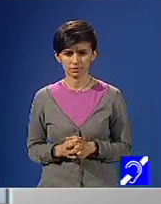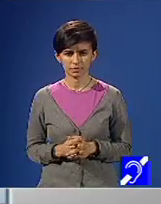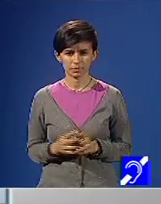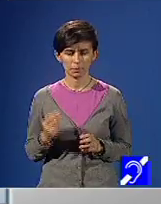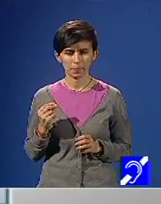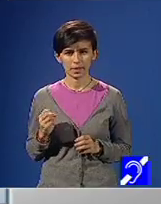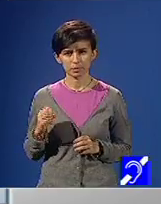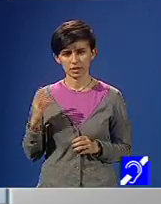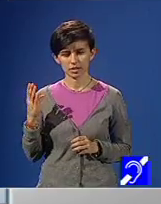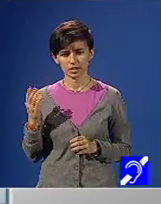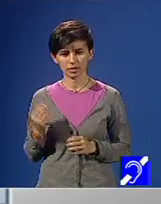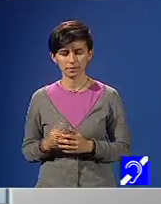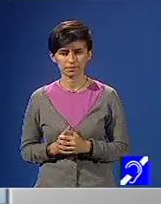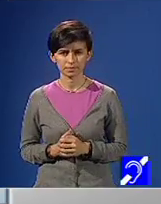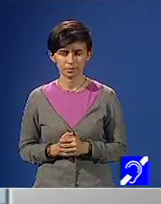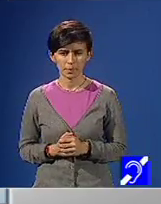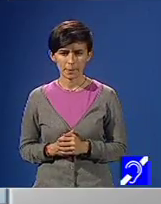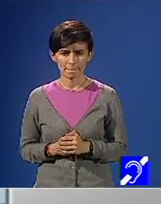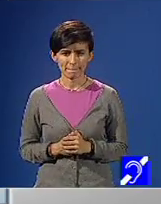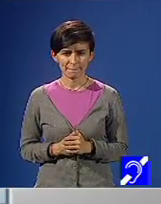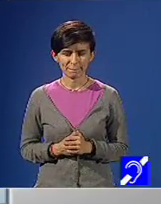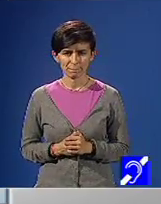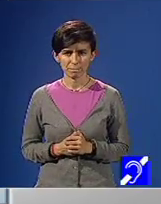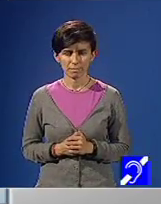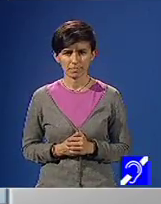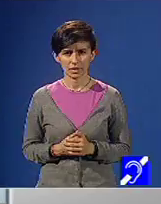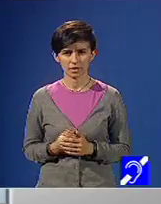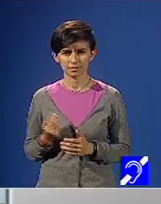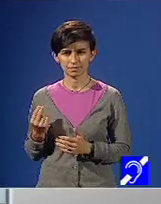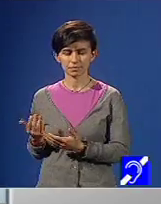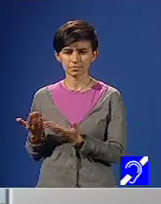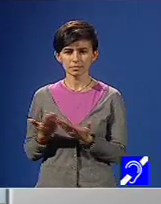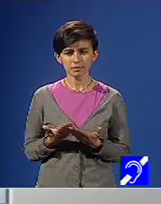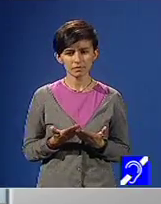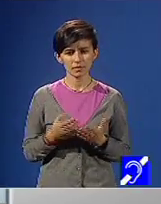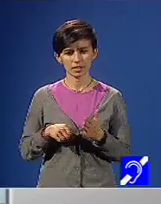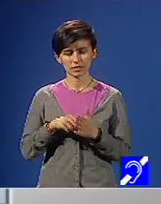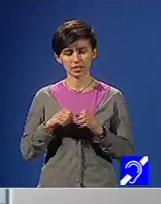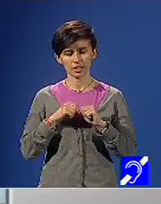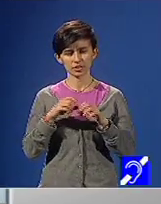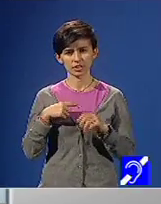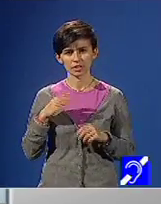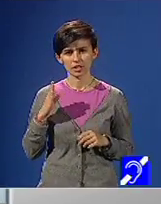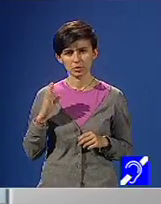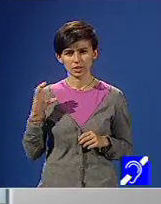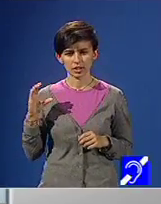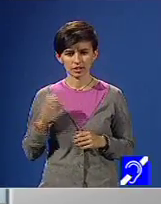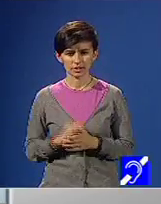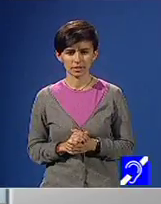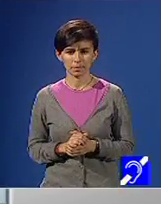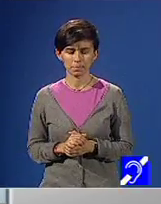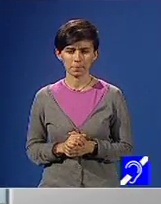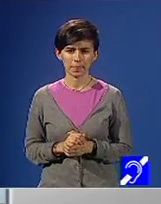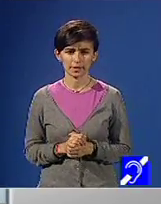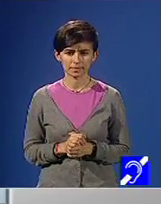Bună ziua, doamnelor și domnilor! Bun găsit la știri, sunt Bogdan Cristea. Poliția